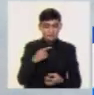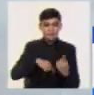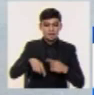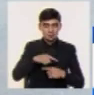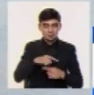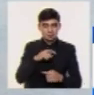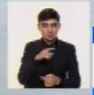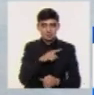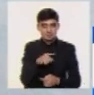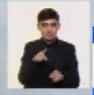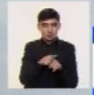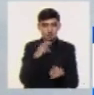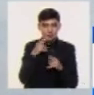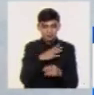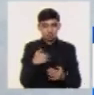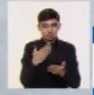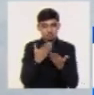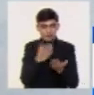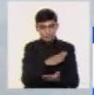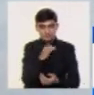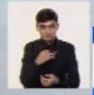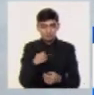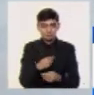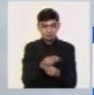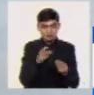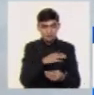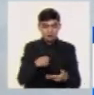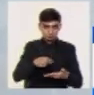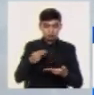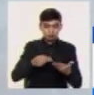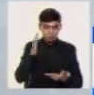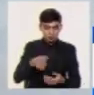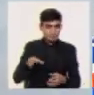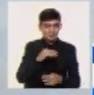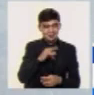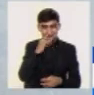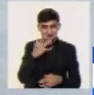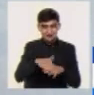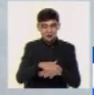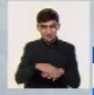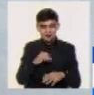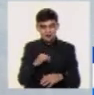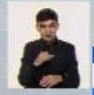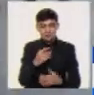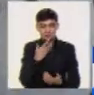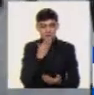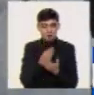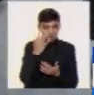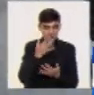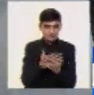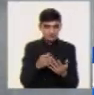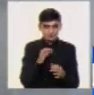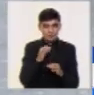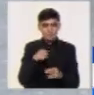осы сіздердің үндеулеріңізді оқыдық, біз үкін тараттық қой. Қол қоямыз деп бәрі түгел өздерінің жаңағы сөздерін айтып жатыр. Парламентке